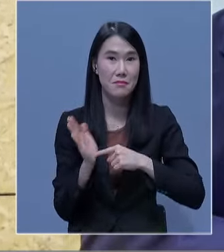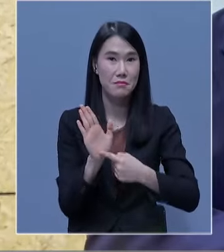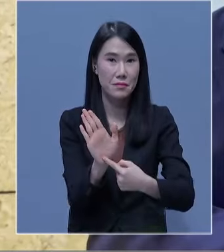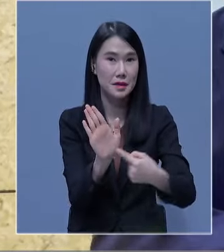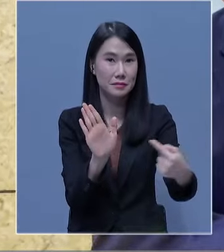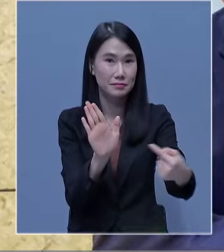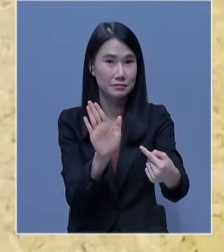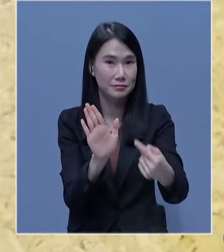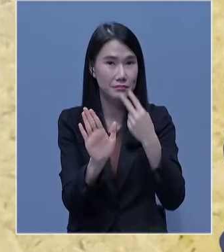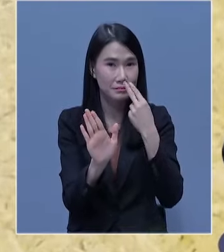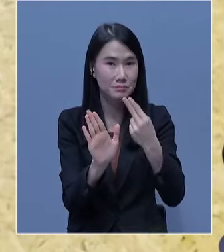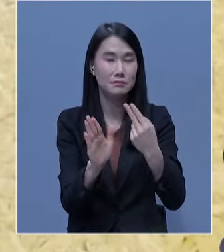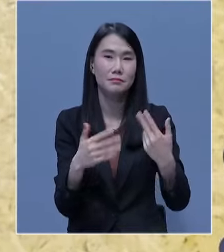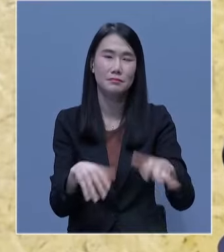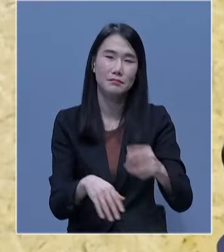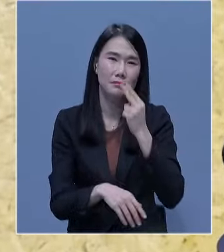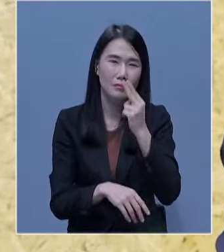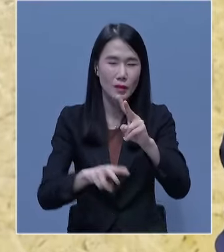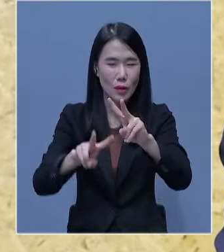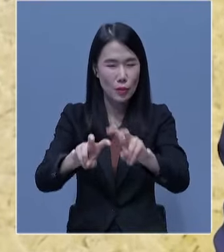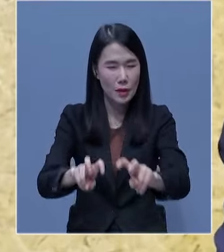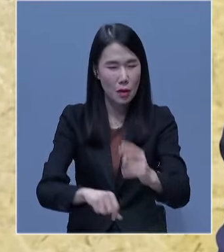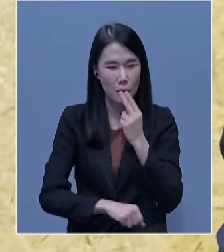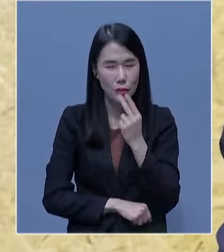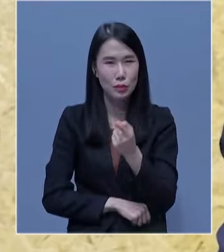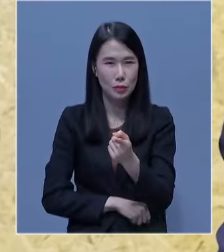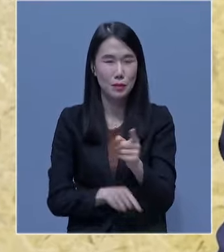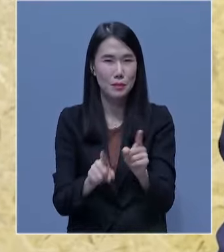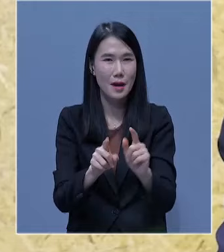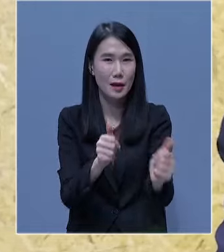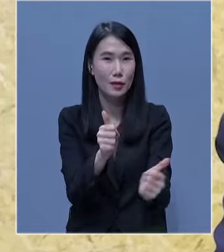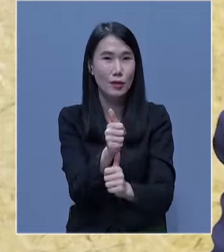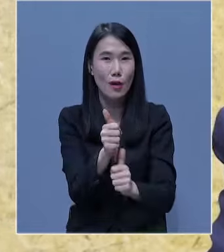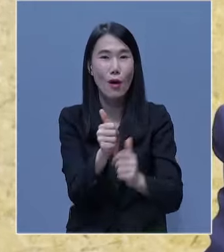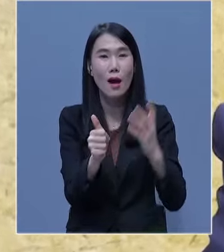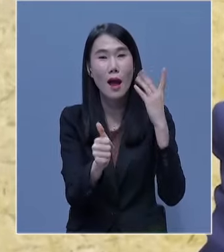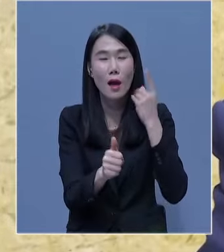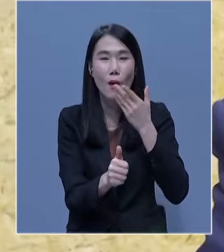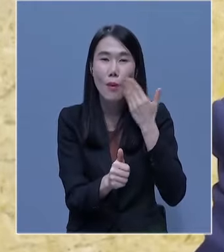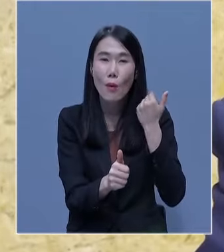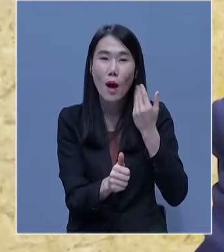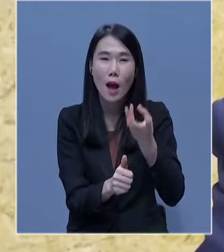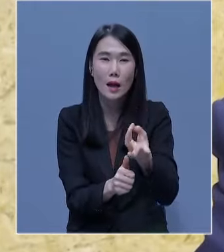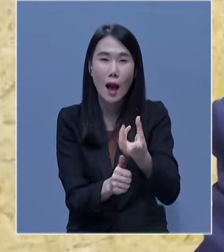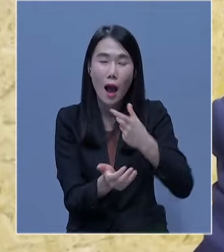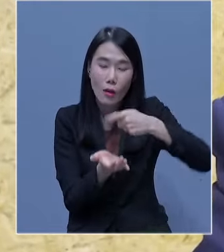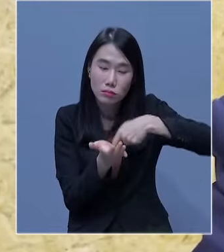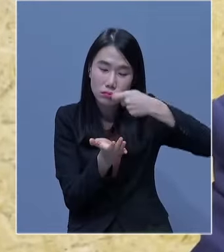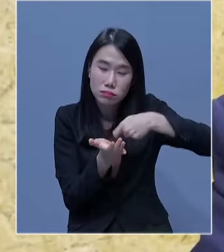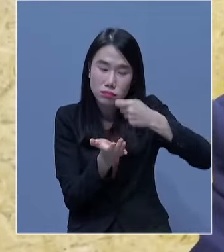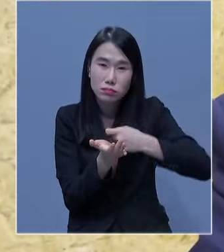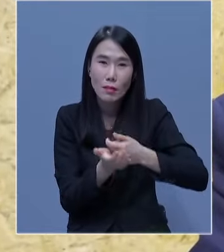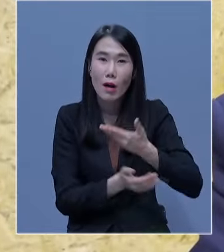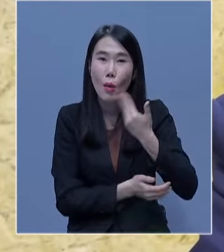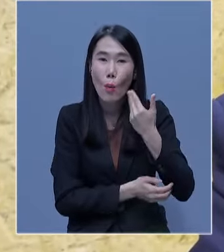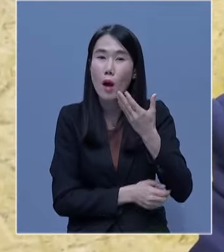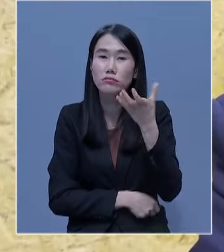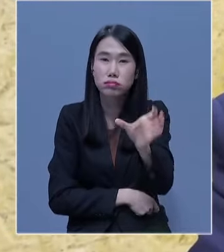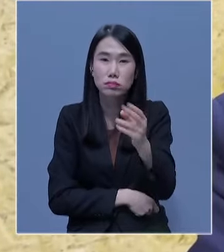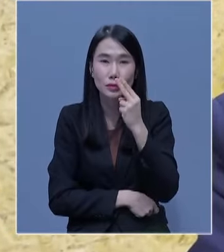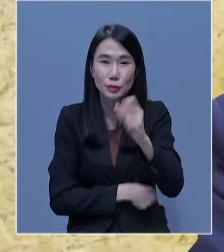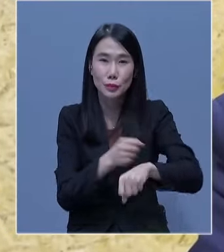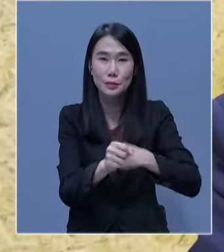บอกว่าหลังจากได้วิเคราะห์จากภาพเหตุการณ์ในการกินข้าว10ปีโชว์สื่อของคุณภูมิธรรมรองนายกและรัฐม